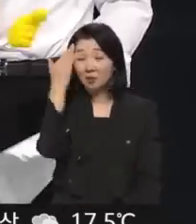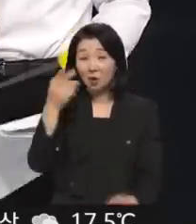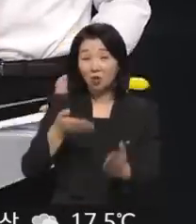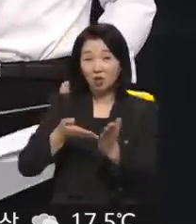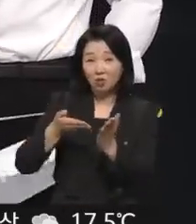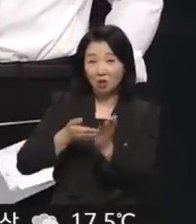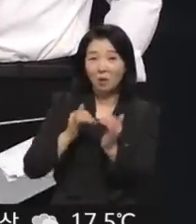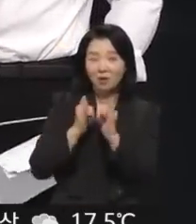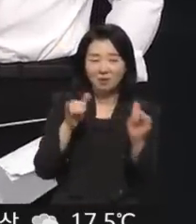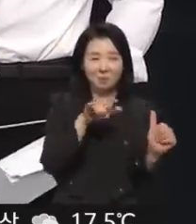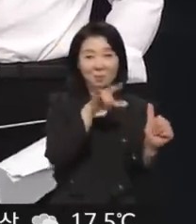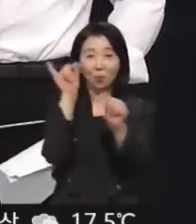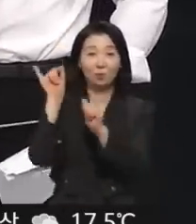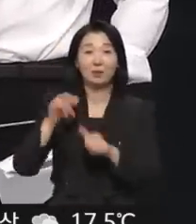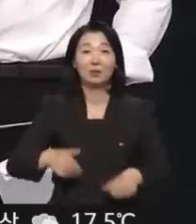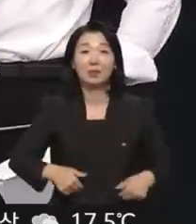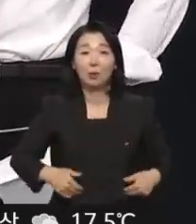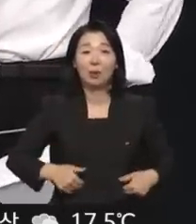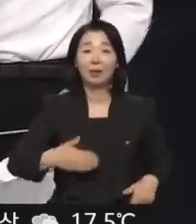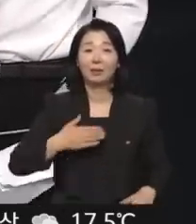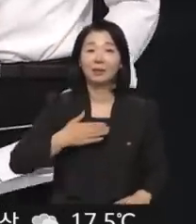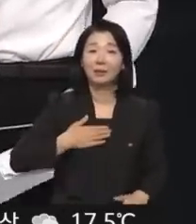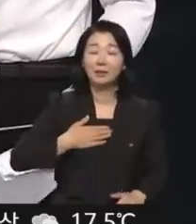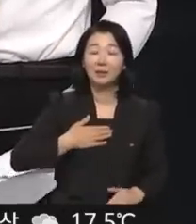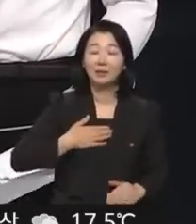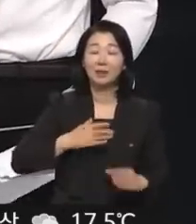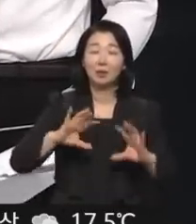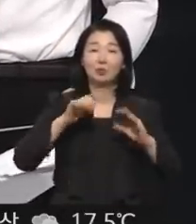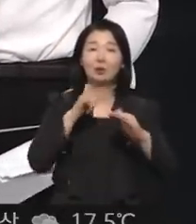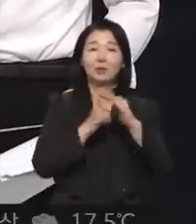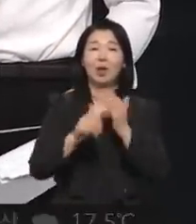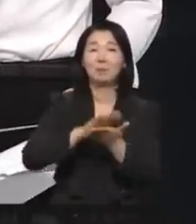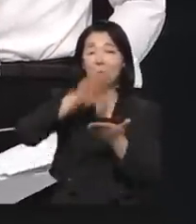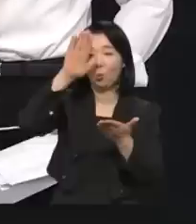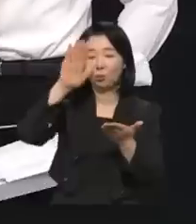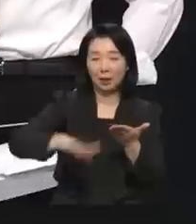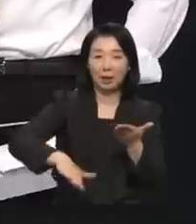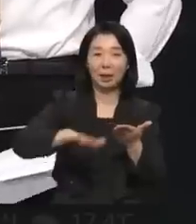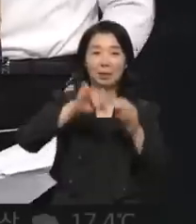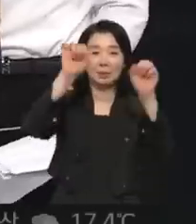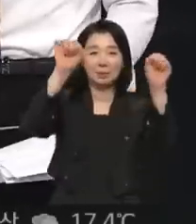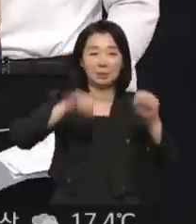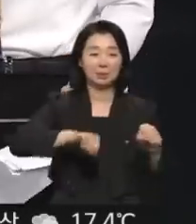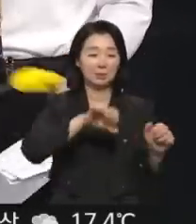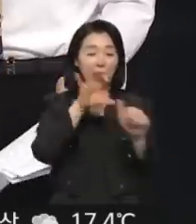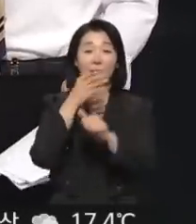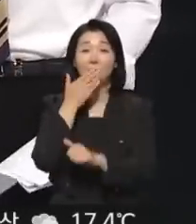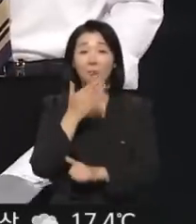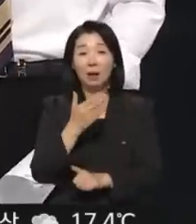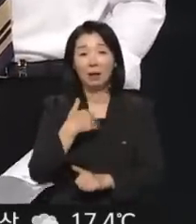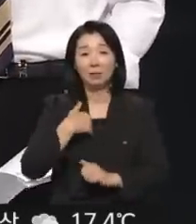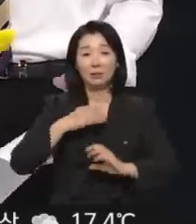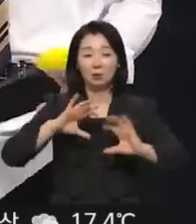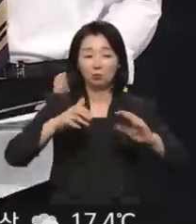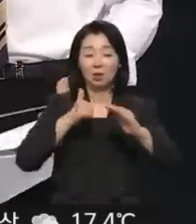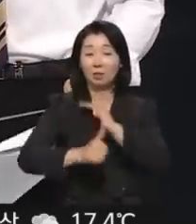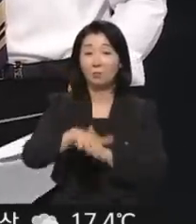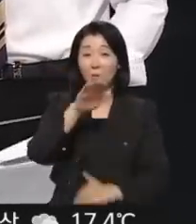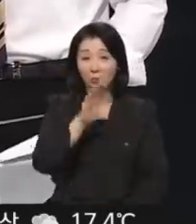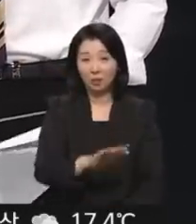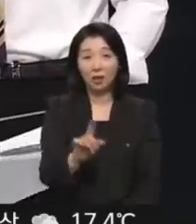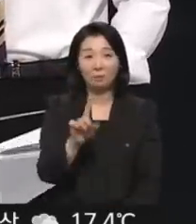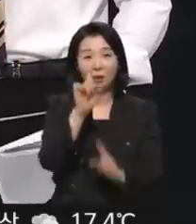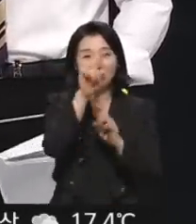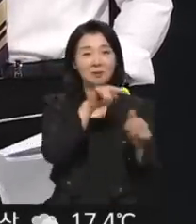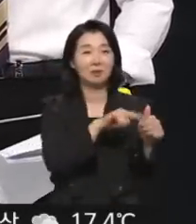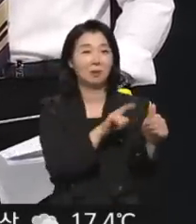대변인을 선발하기로 한 건데요. 나는 국대다를 응용한 선발 시스템을 마련할 것으로 보입니다. 이 나는 국대다는 이전 대표가